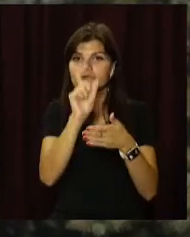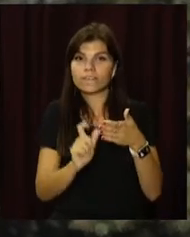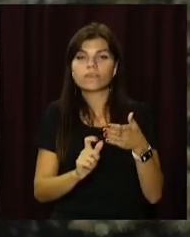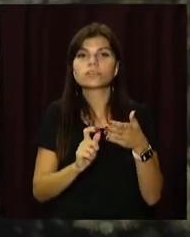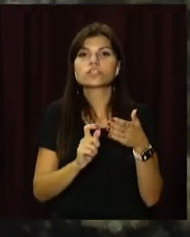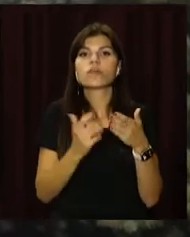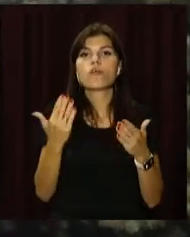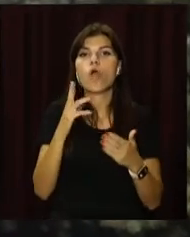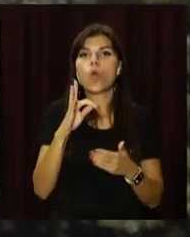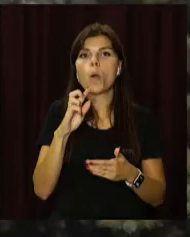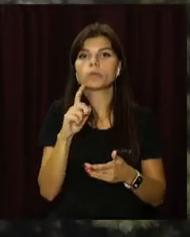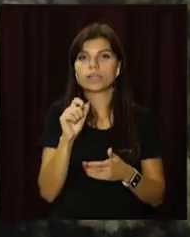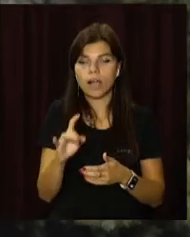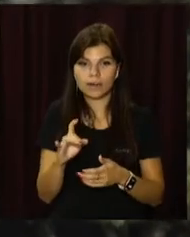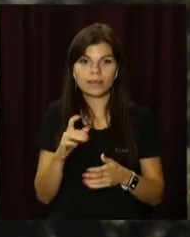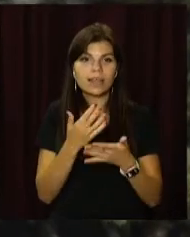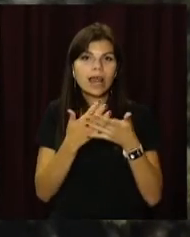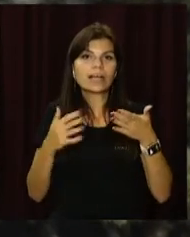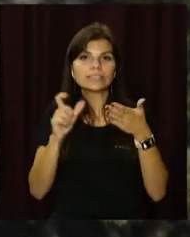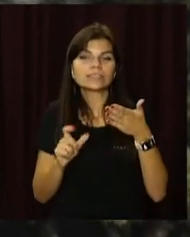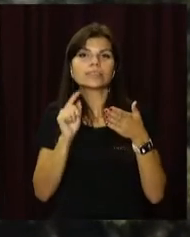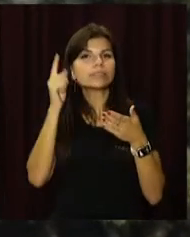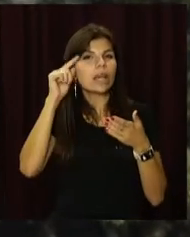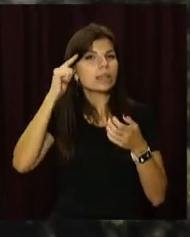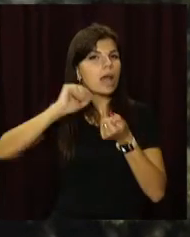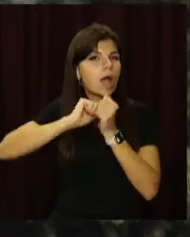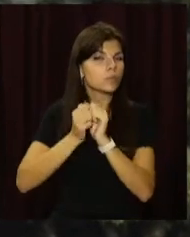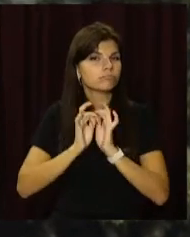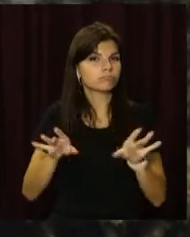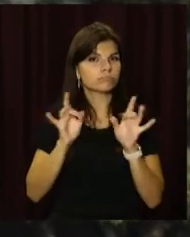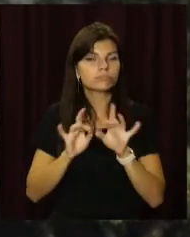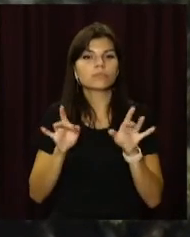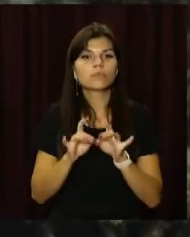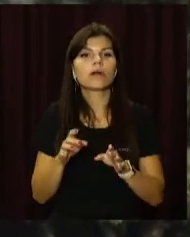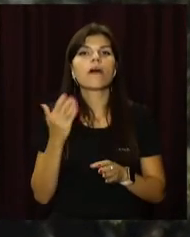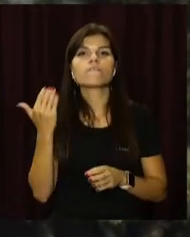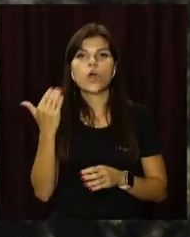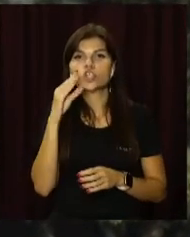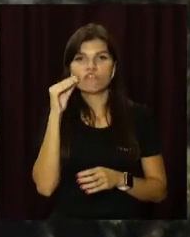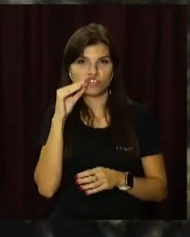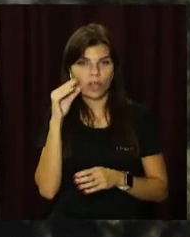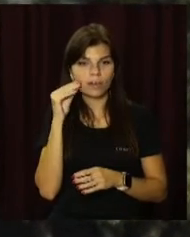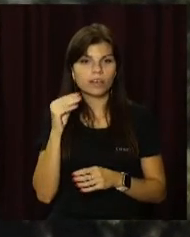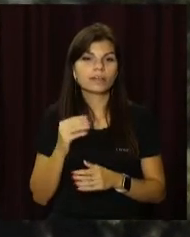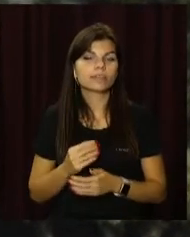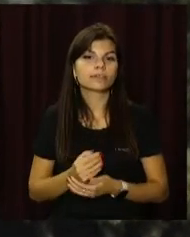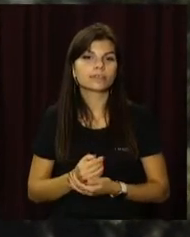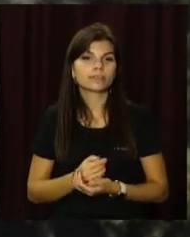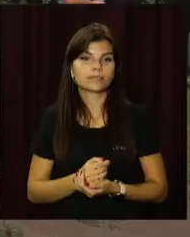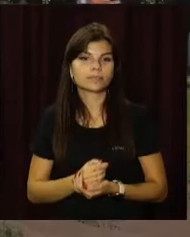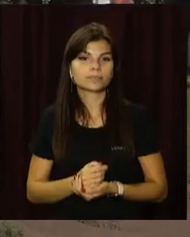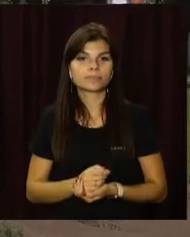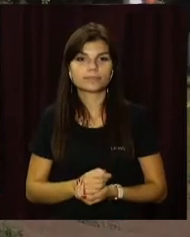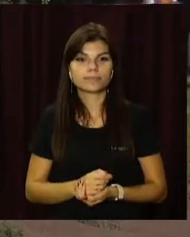Кобзар, виспівує, вимовля словами, як москалі, орда, ляхи бились з